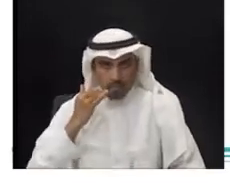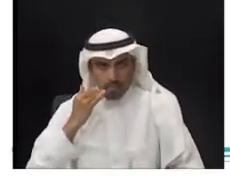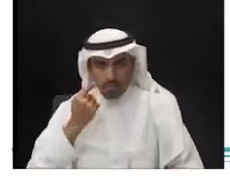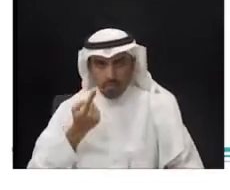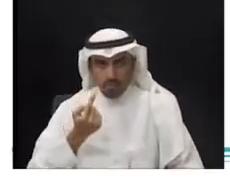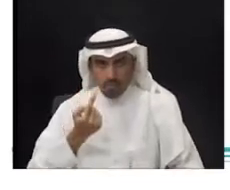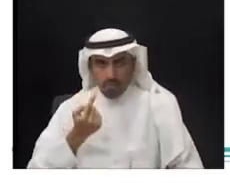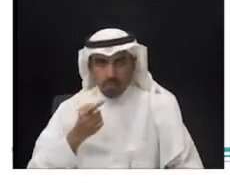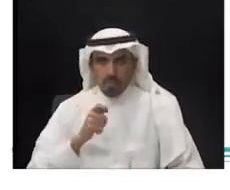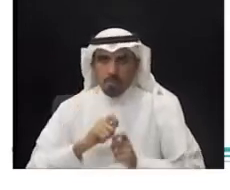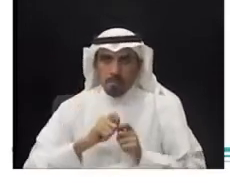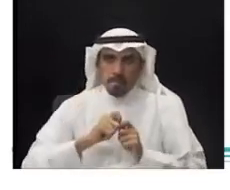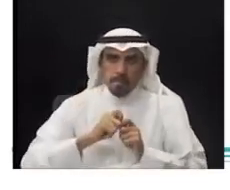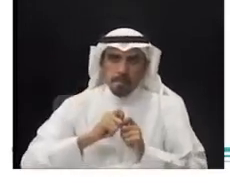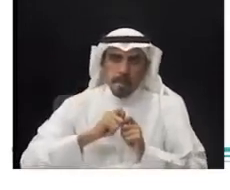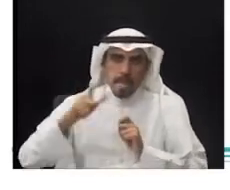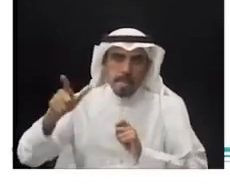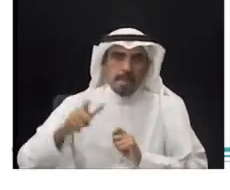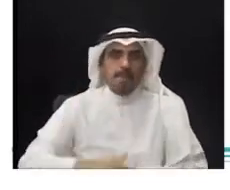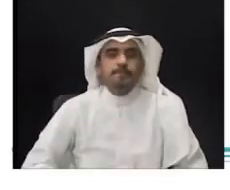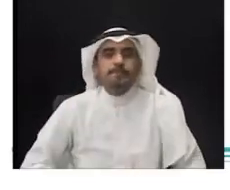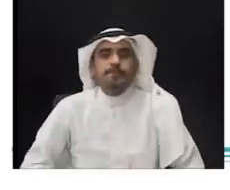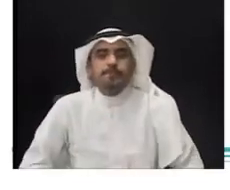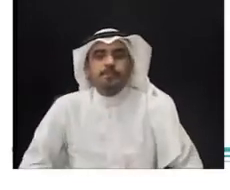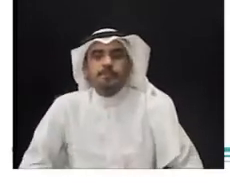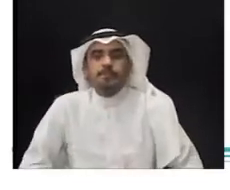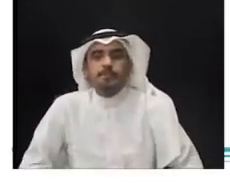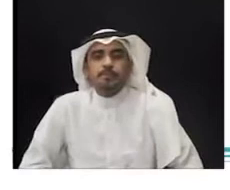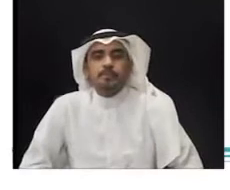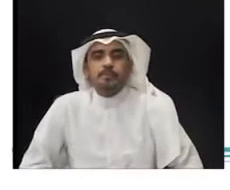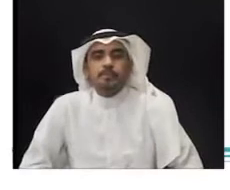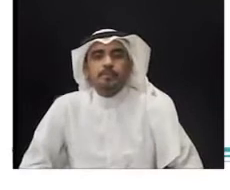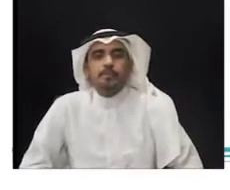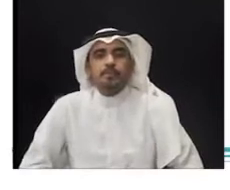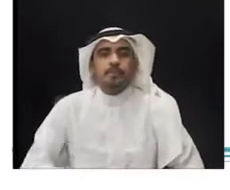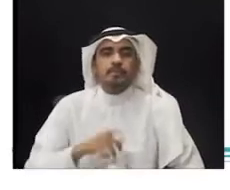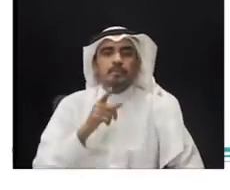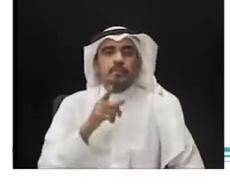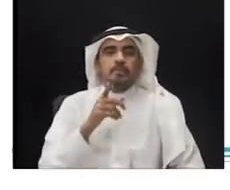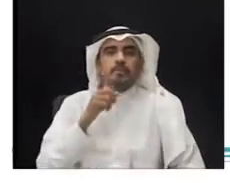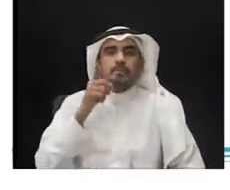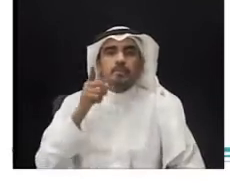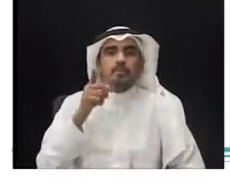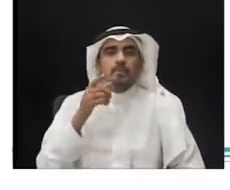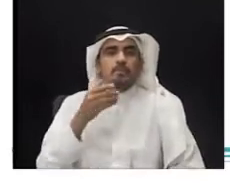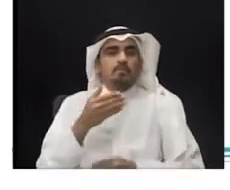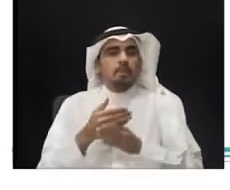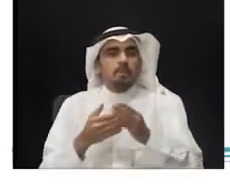أحسنتم، هي للمؤنث المفرد وتدل على البعيد، وتلك تكون مبنية